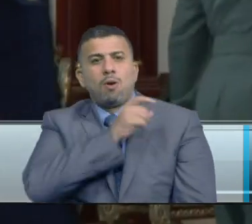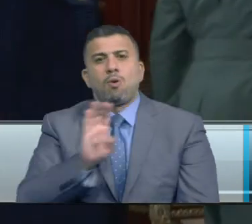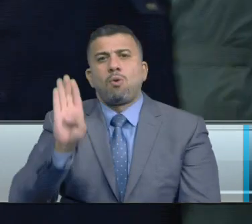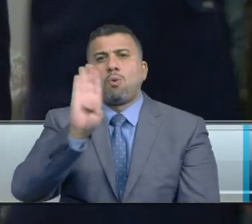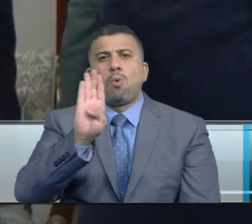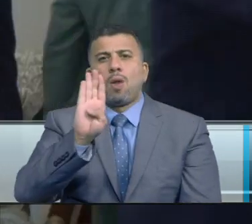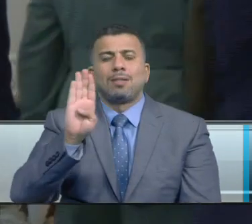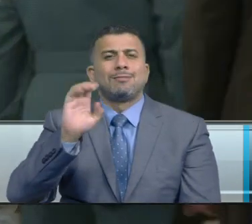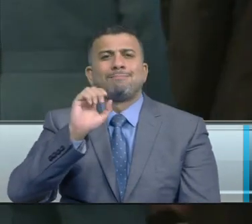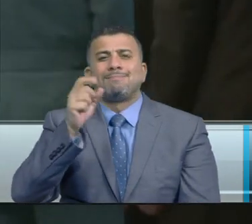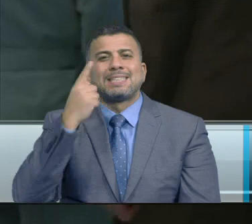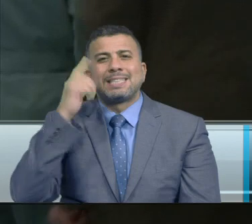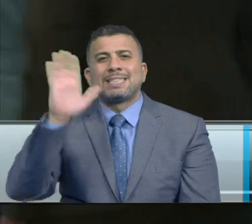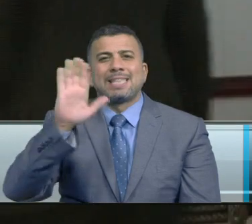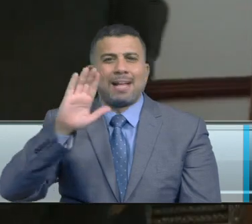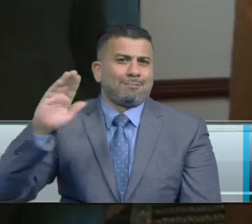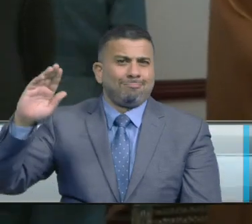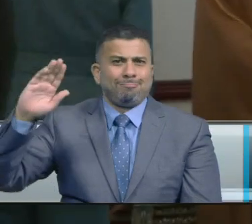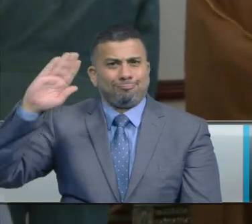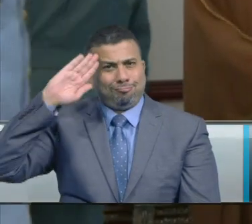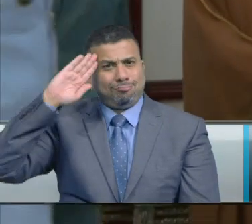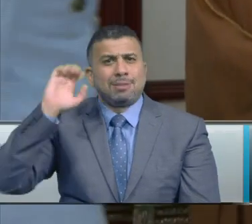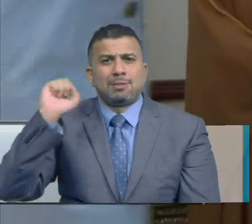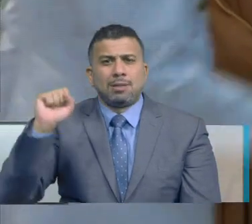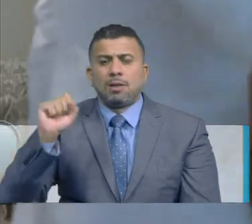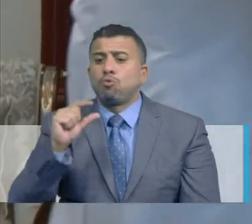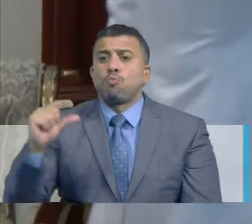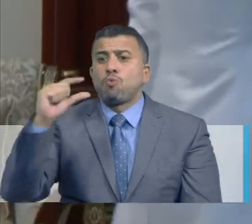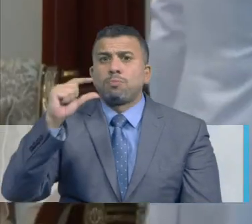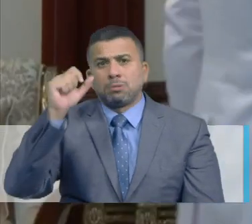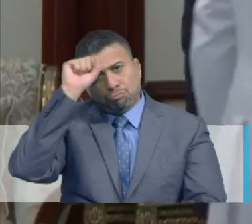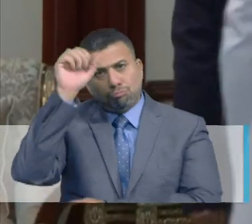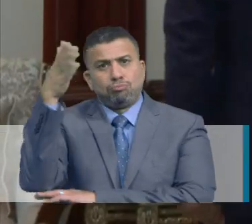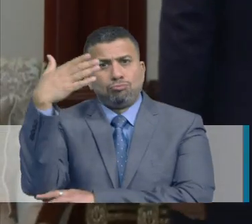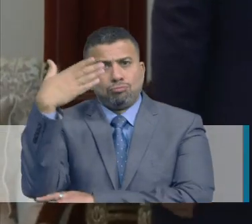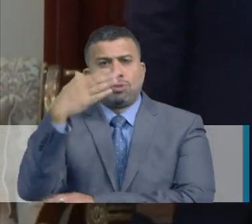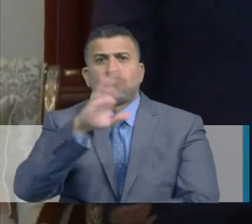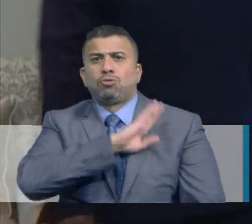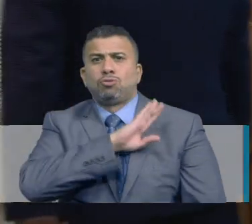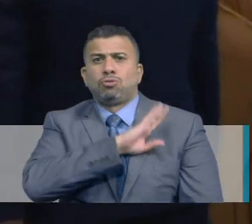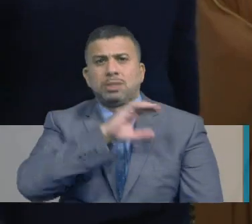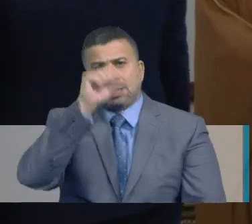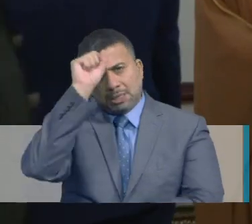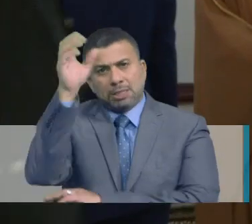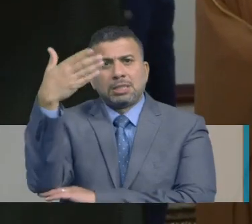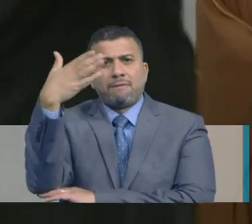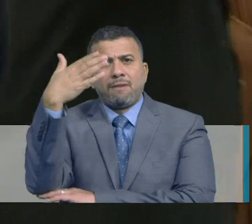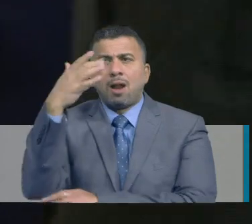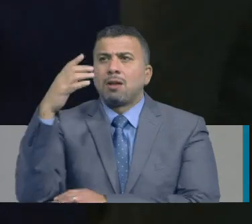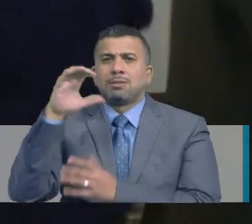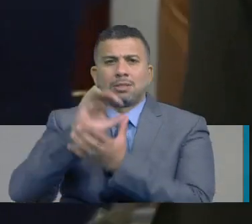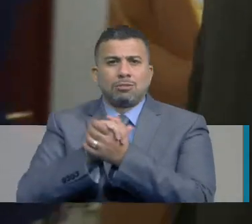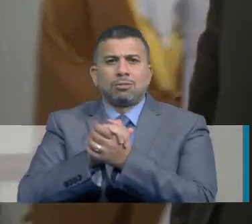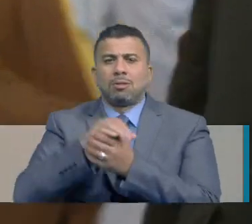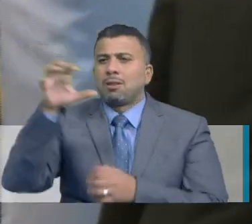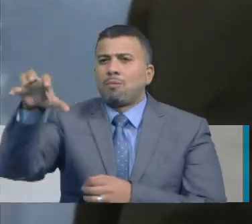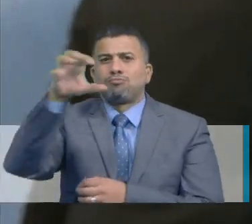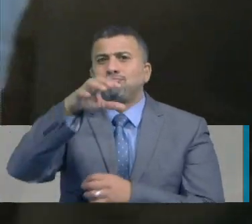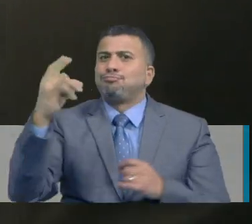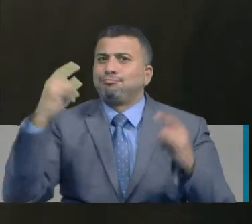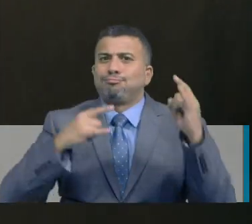زايد الثاني العسكريه الى جانب عدد من الدبلوماسيين والملحقين العسكريين في سفارات الدول الشقيقه والصديقه